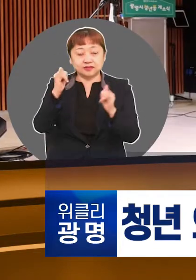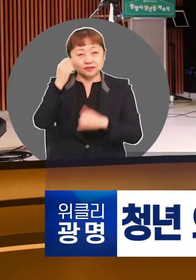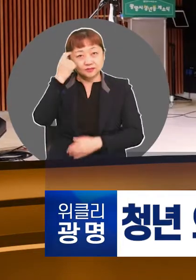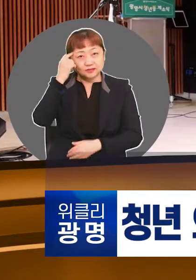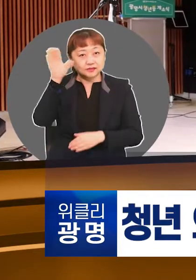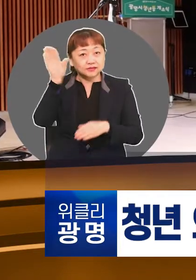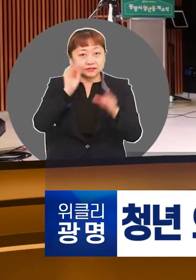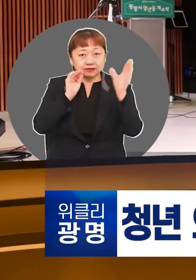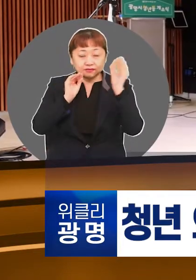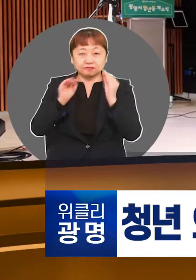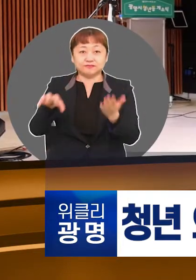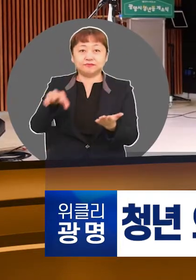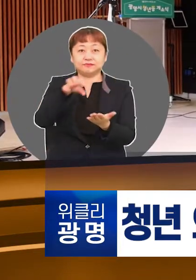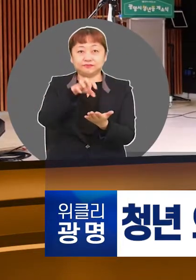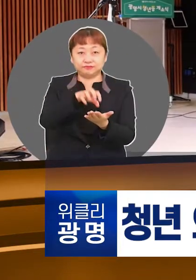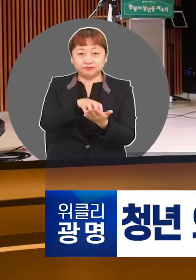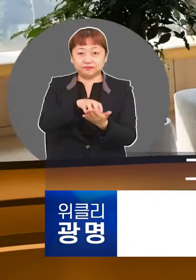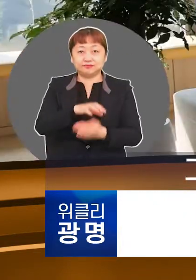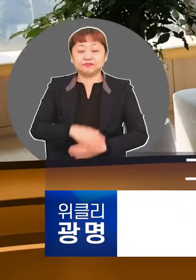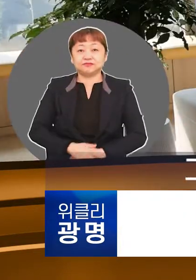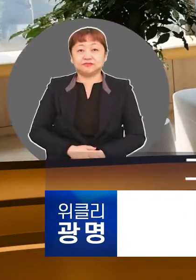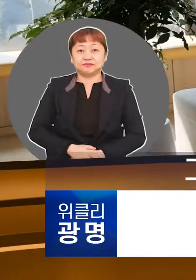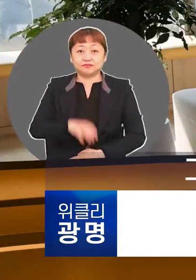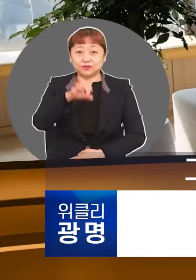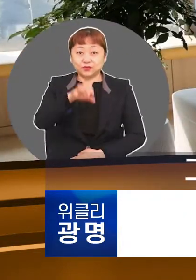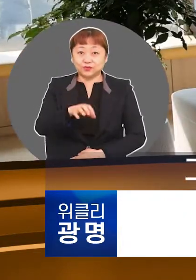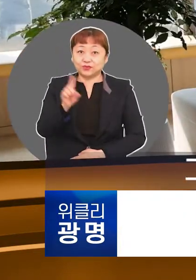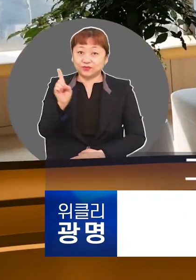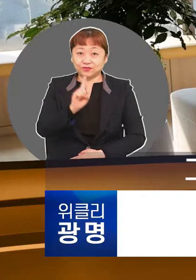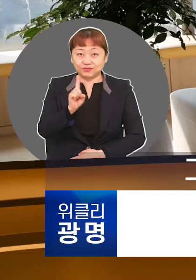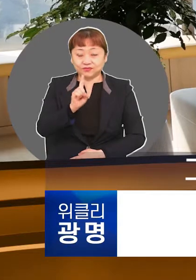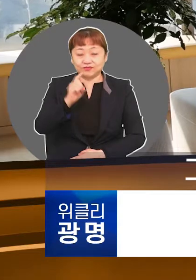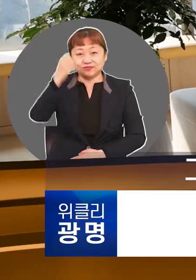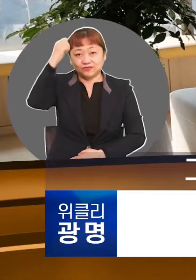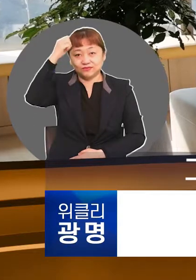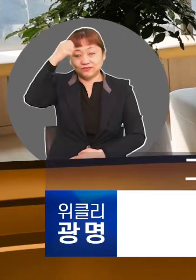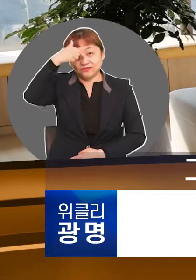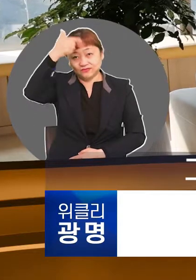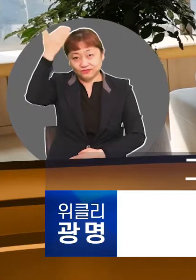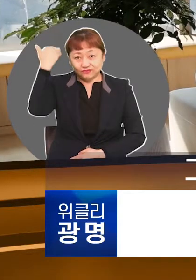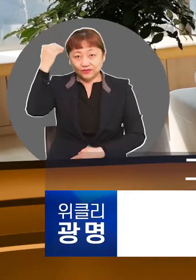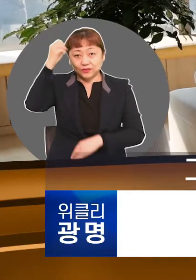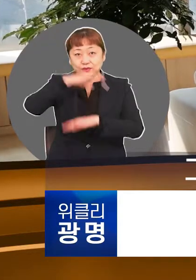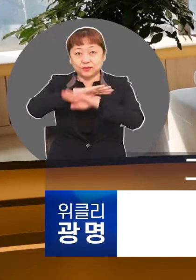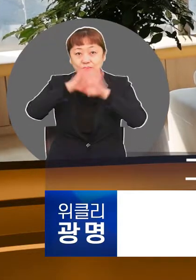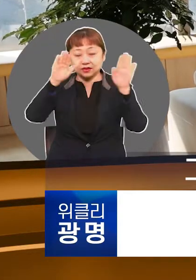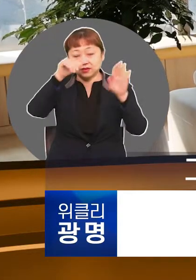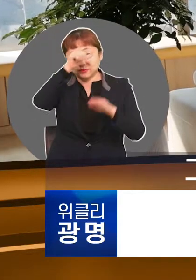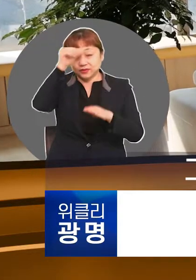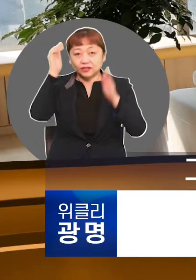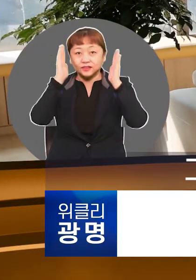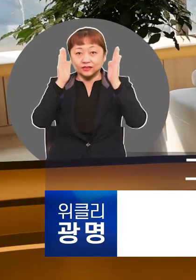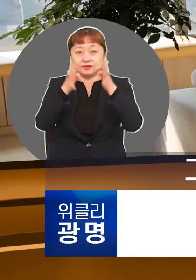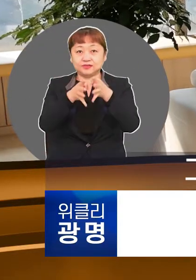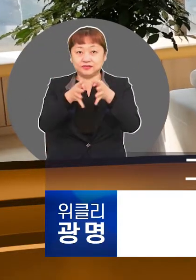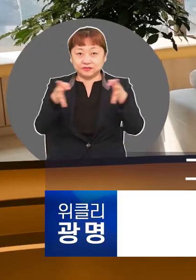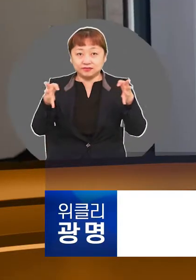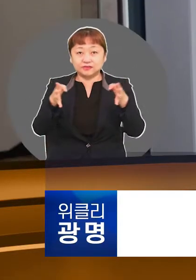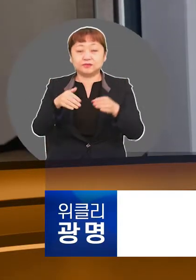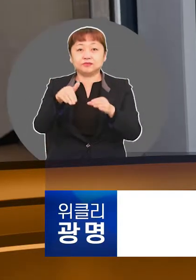최대한 반영했다 는 사실입니다 그렇게 만들어진 이곳은 9 광명시 평생학습 원 4층에